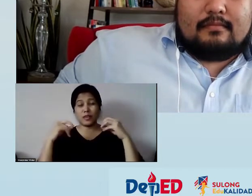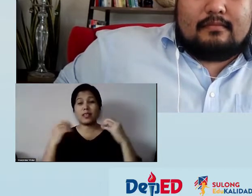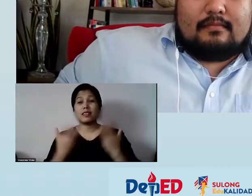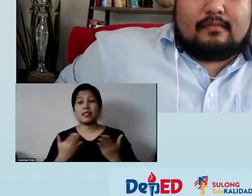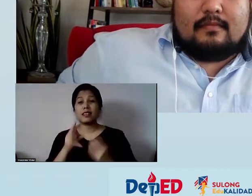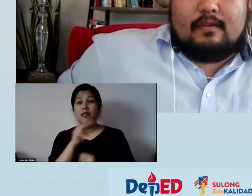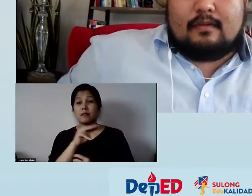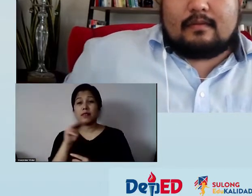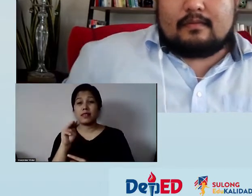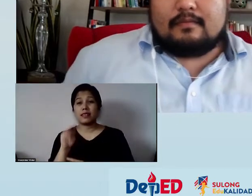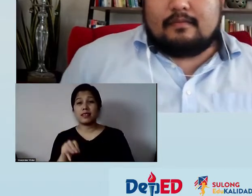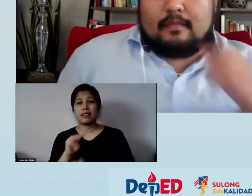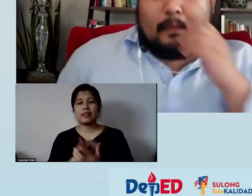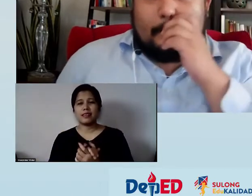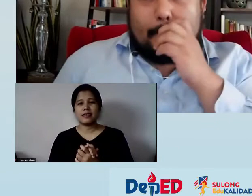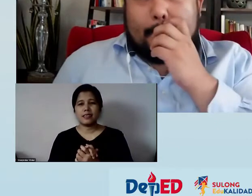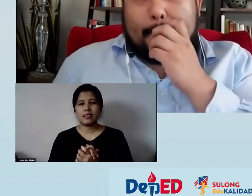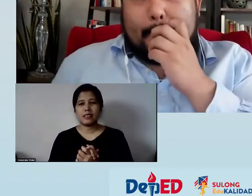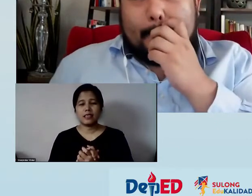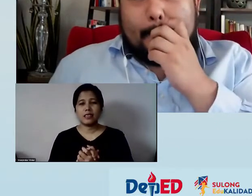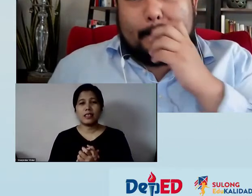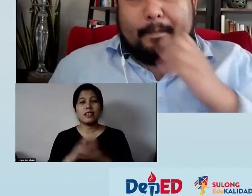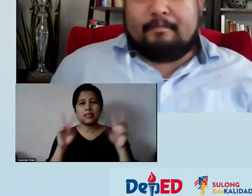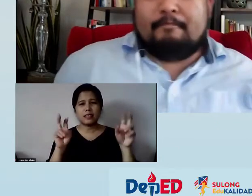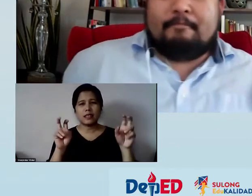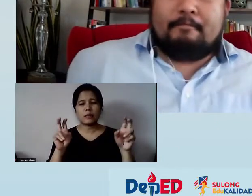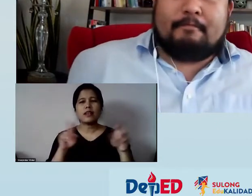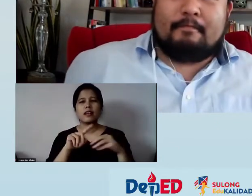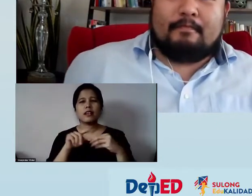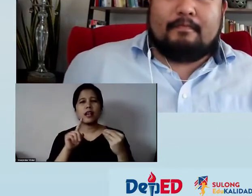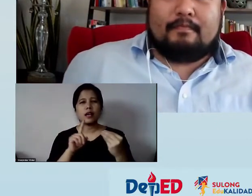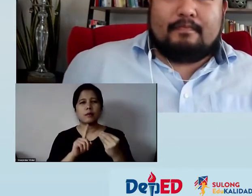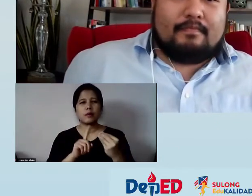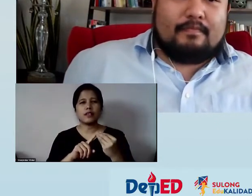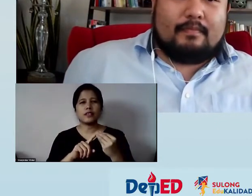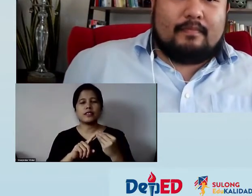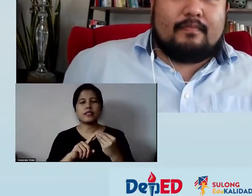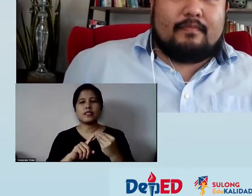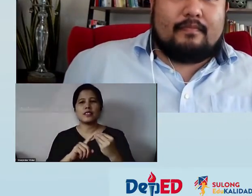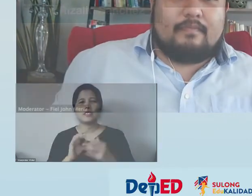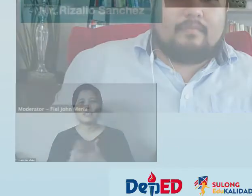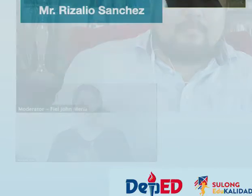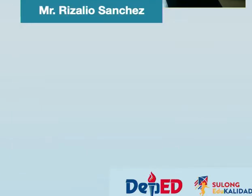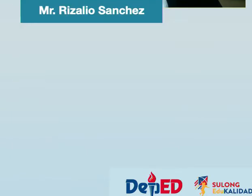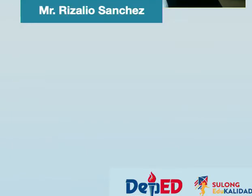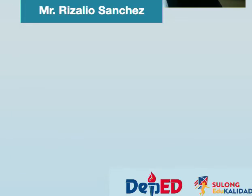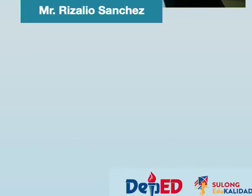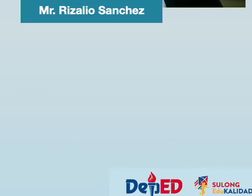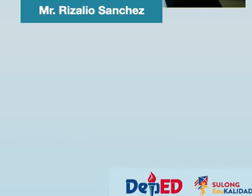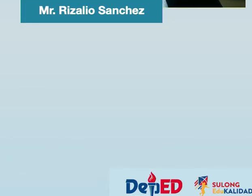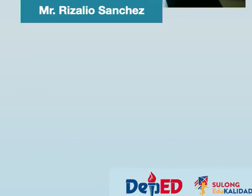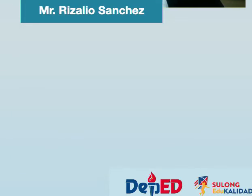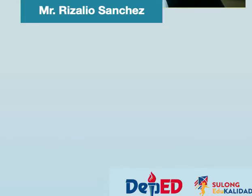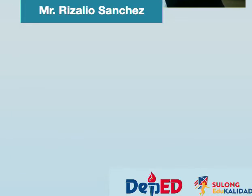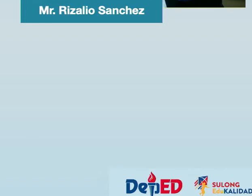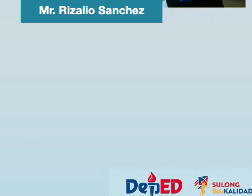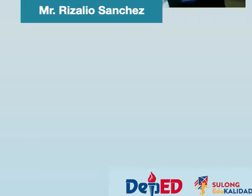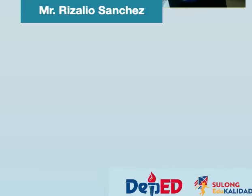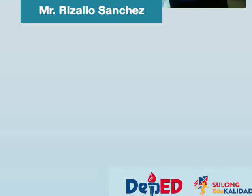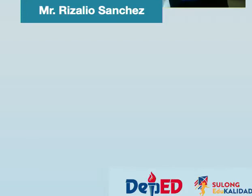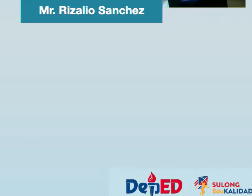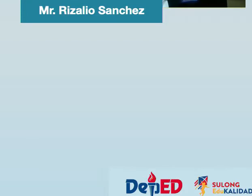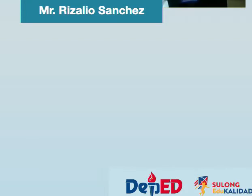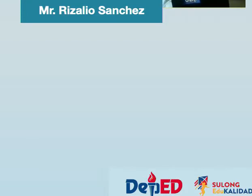Manila. So my topic today is about the Philippine laws and policies on the rights of persons with disabilities, no?